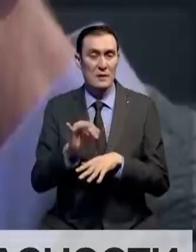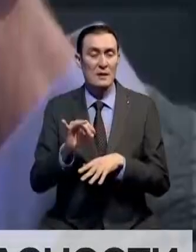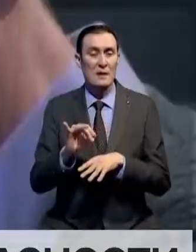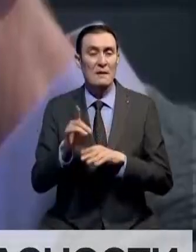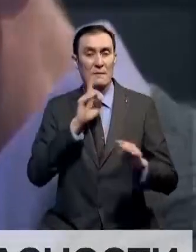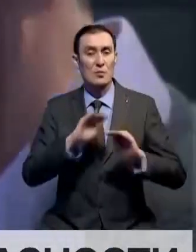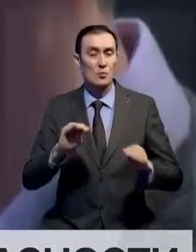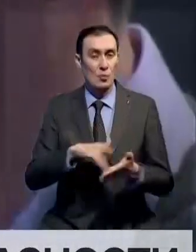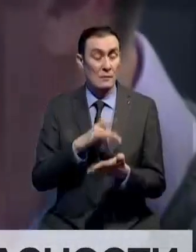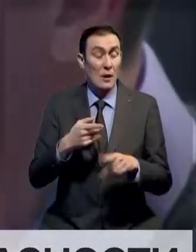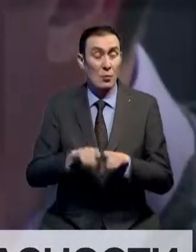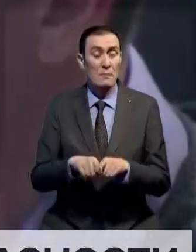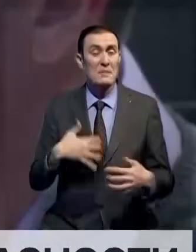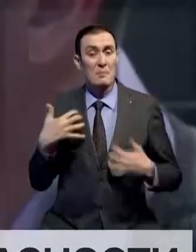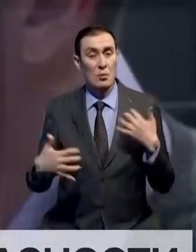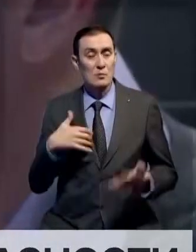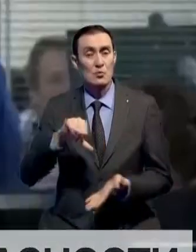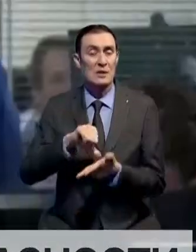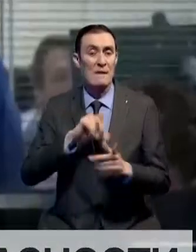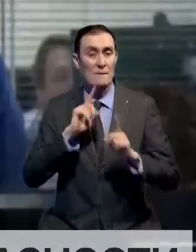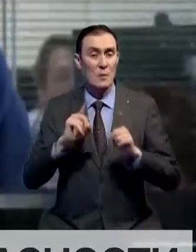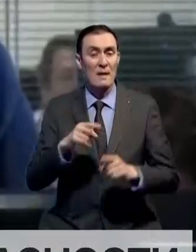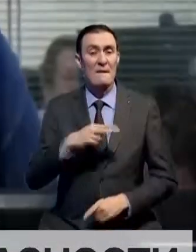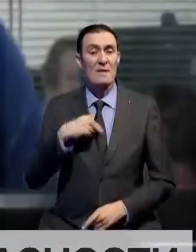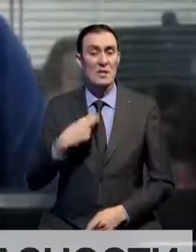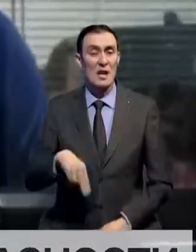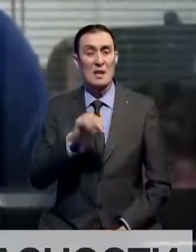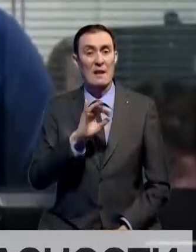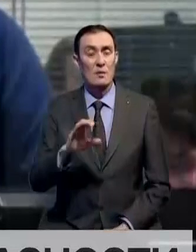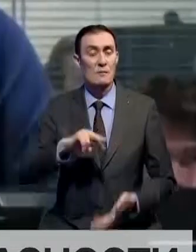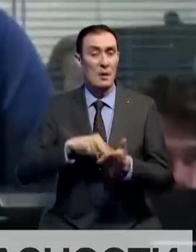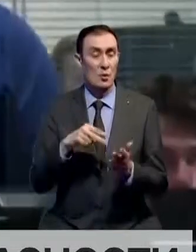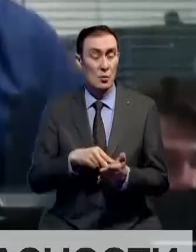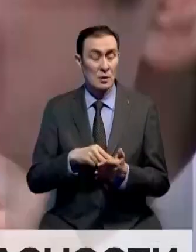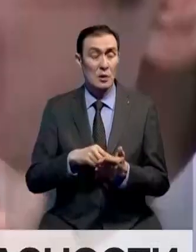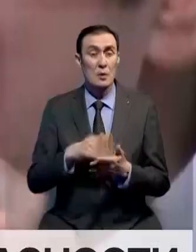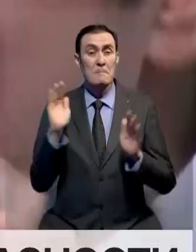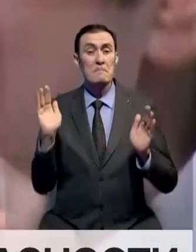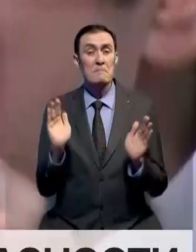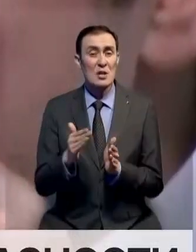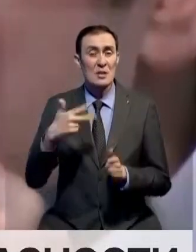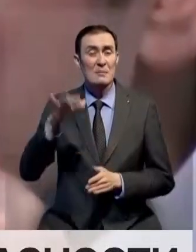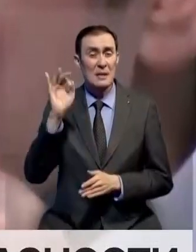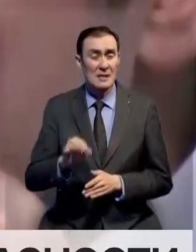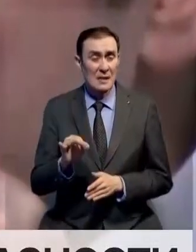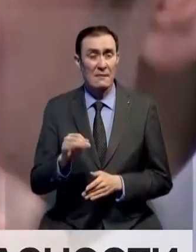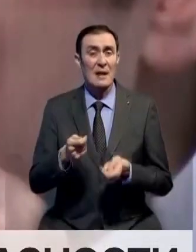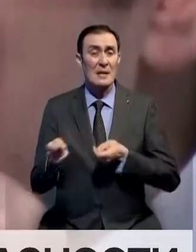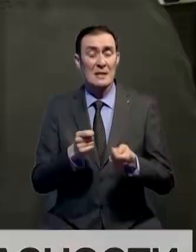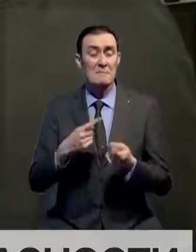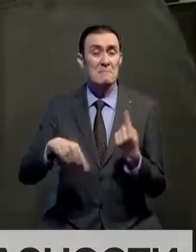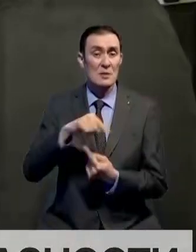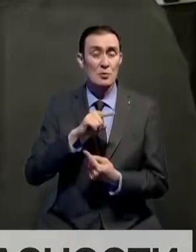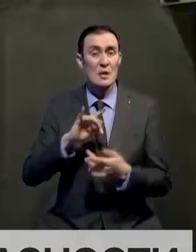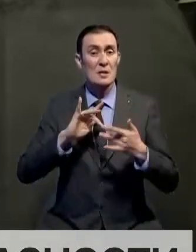инфраструктуре. Такую обеспокоенность выразили участники форума в Давосе, основываясь на прогнозах. Меньше трети опрошенных бизнес-лидеров